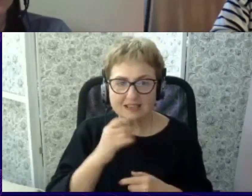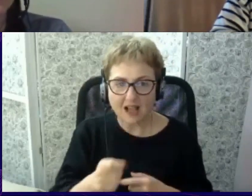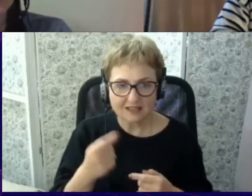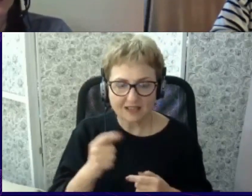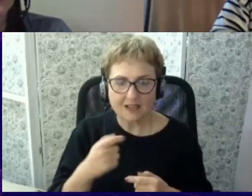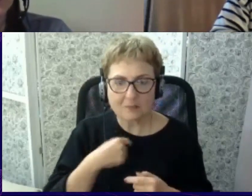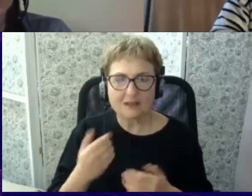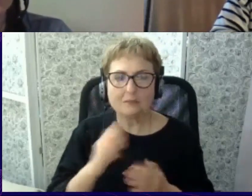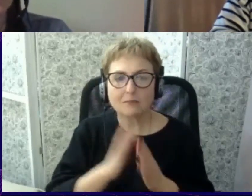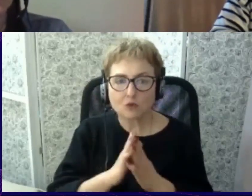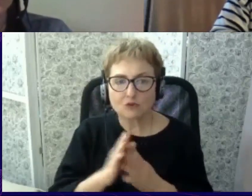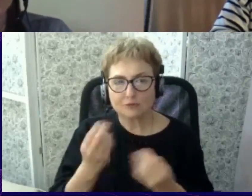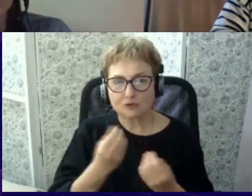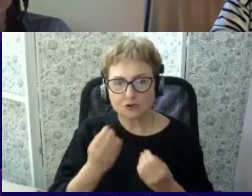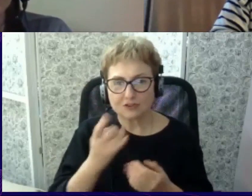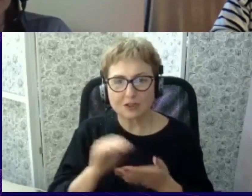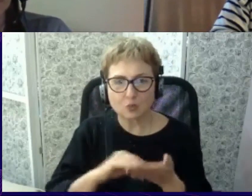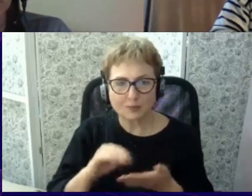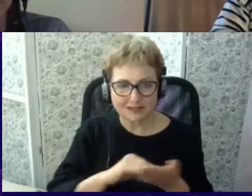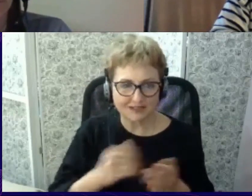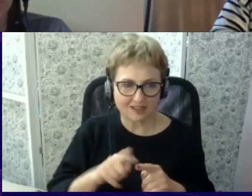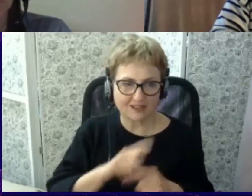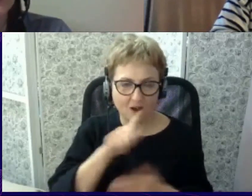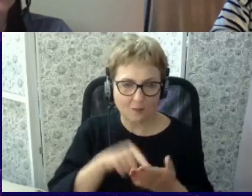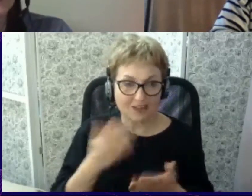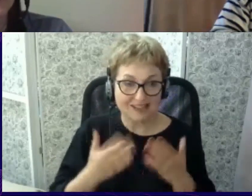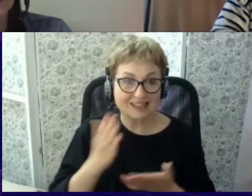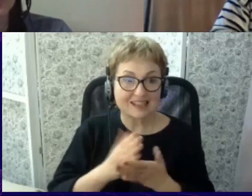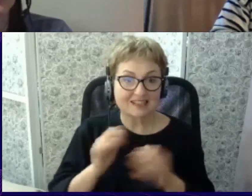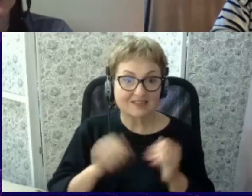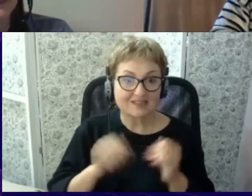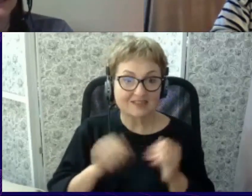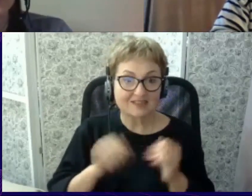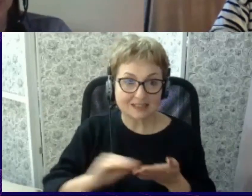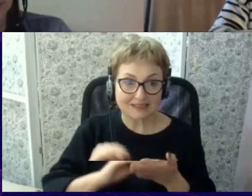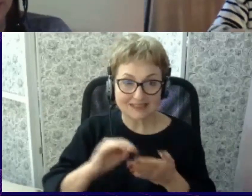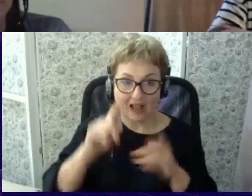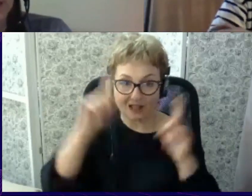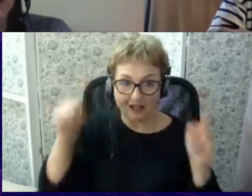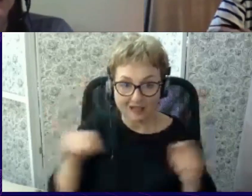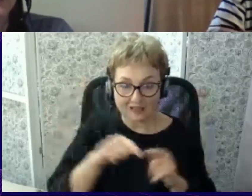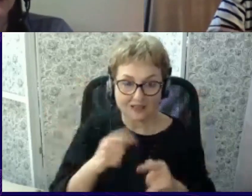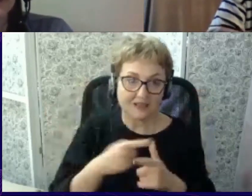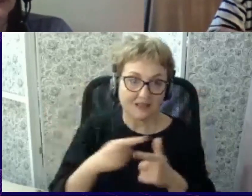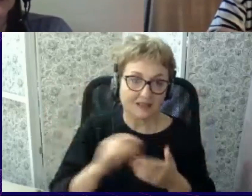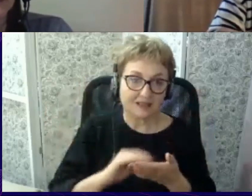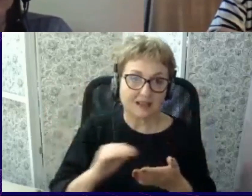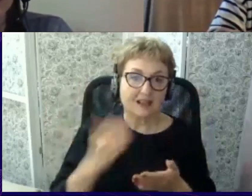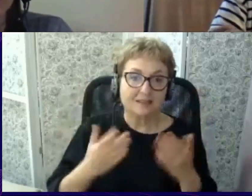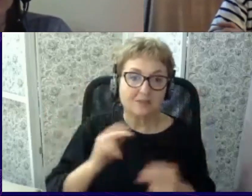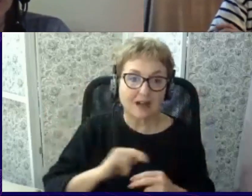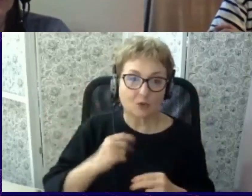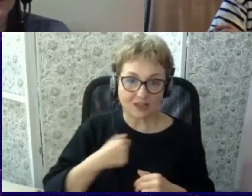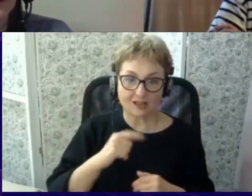просим визуально еще, ну, как бы дублировать этот вопрос. То есть если есть возможность записать его на доске, либо, соответственно,